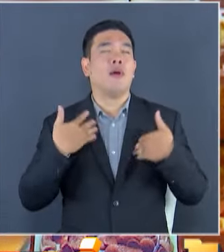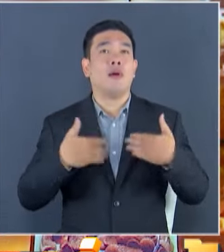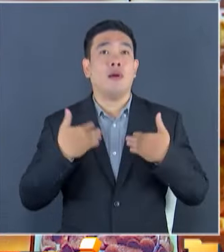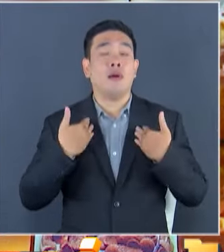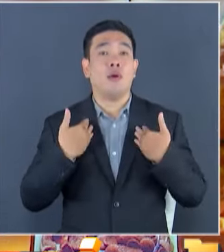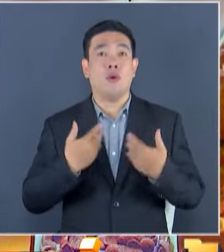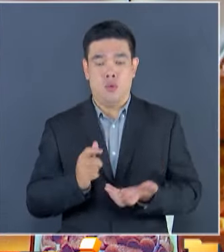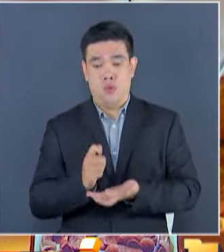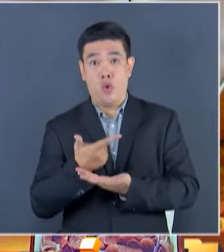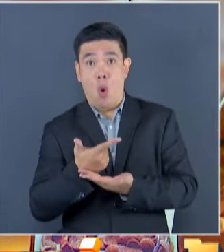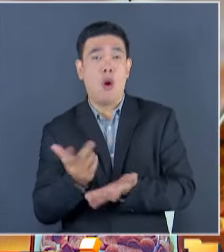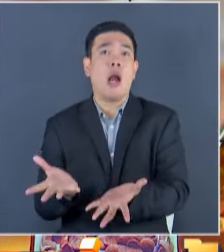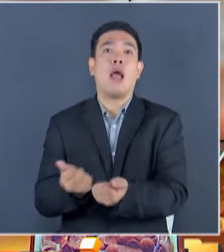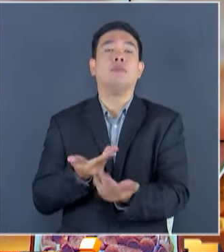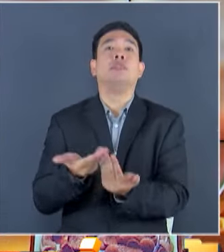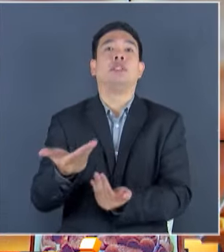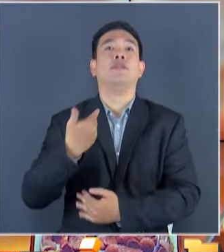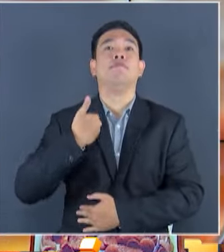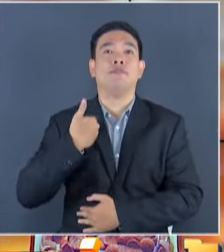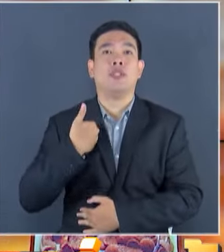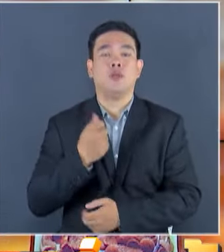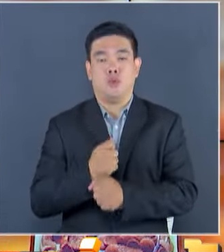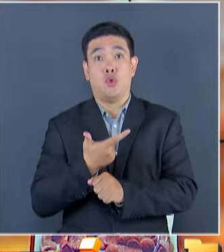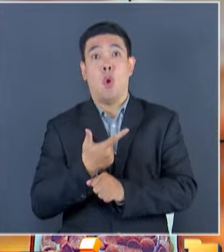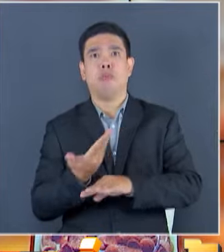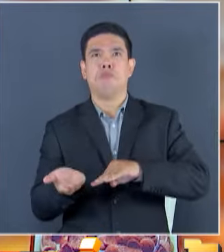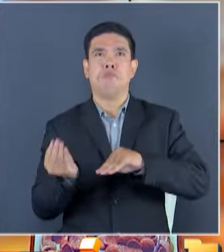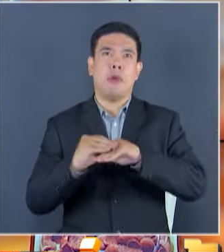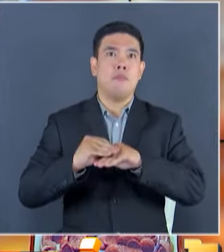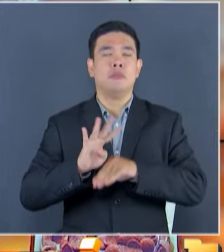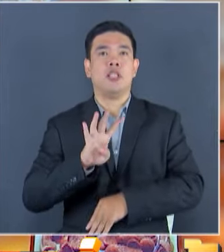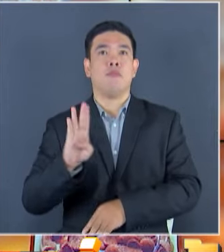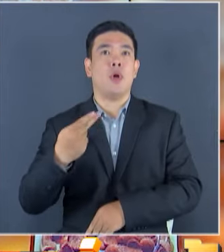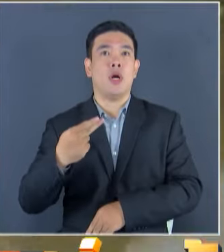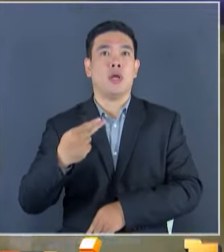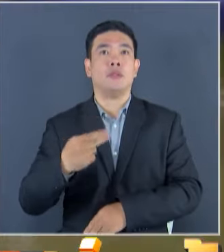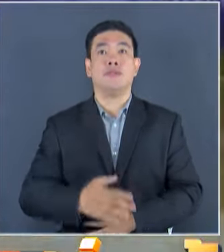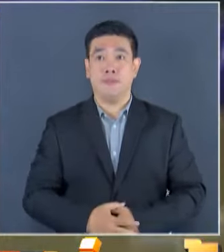ว่าได้มาเท่าไหร่ร้านทองก็รับซื้อหมดในภาวะที่ราคาทองตอนนี้แตะ 40,000 บาทด้วยครับ